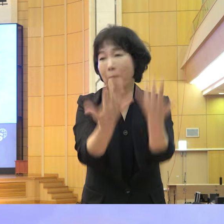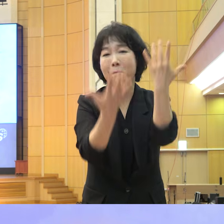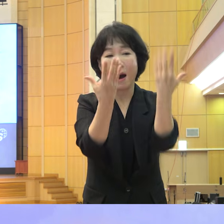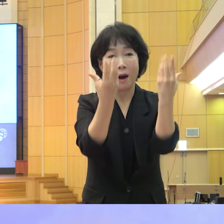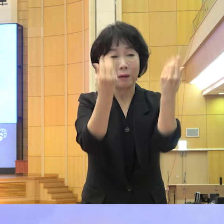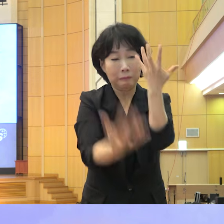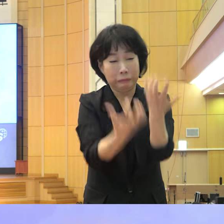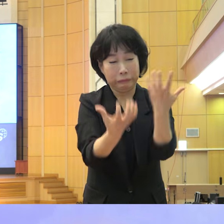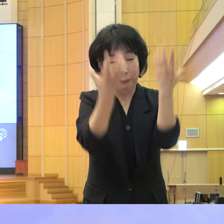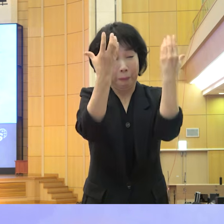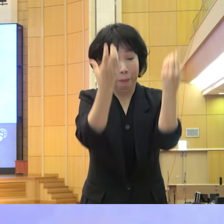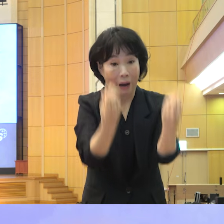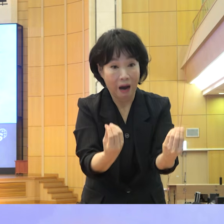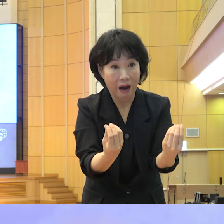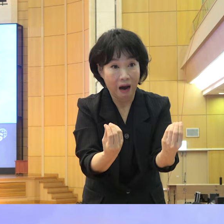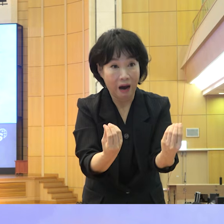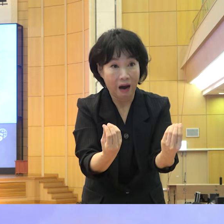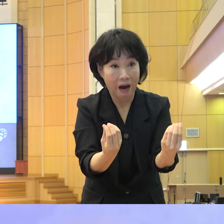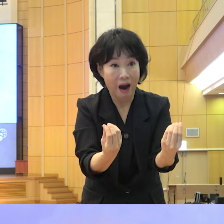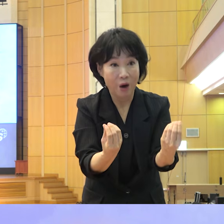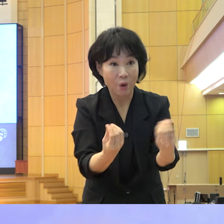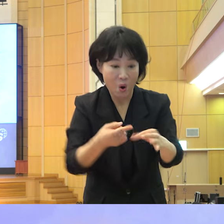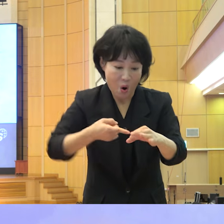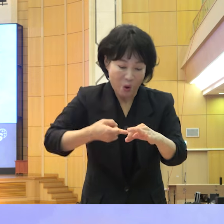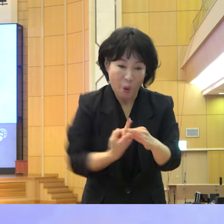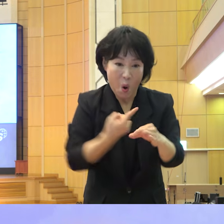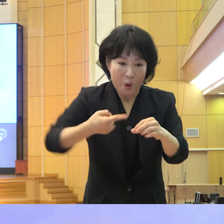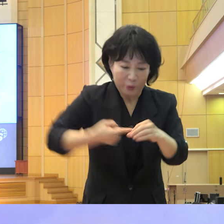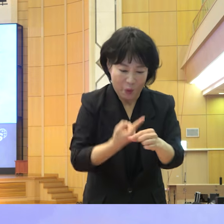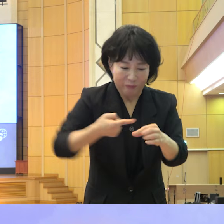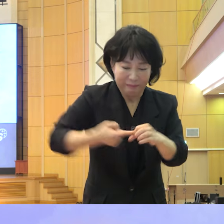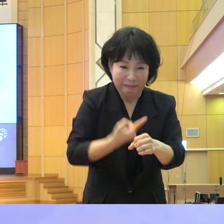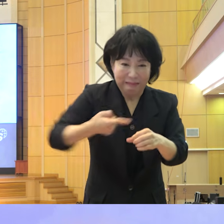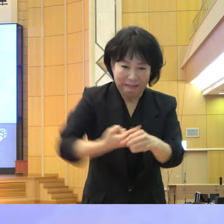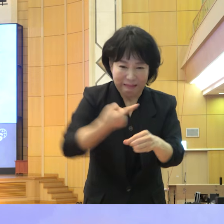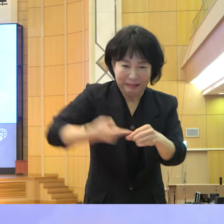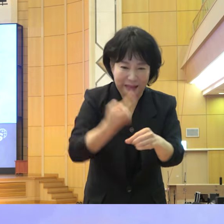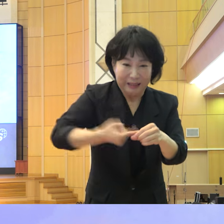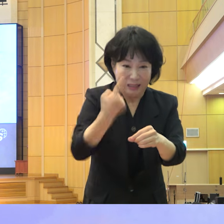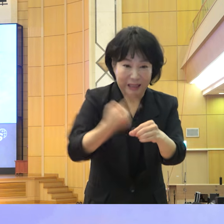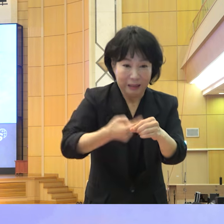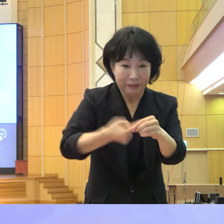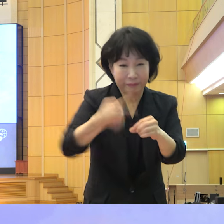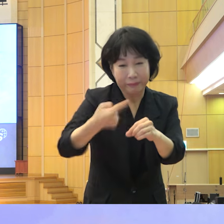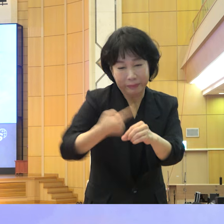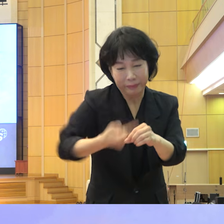조각칼로 새겨서 송아지 형상을 만드니 그랬습니다.